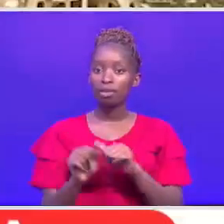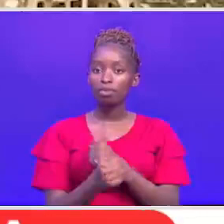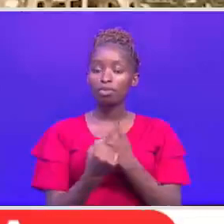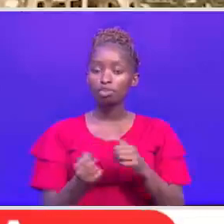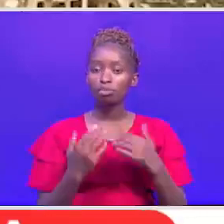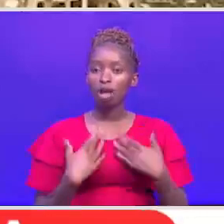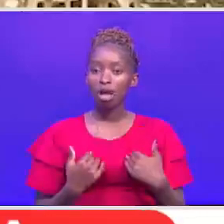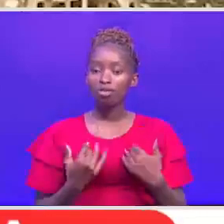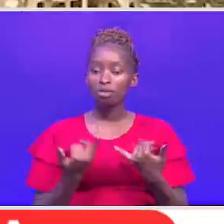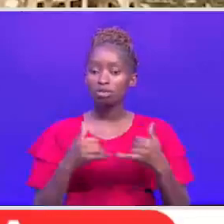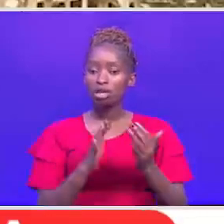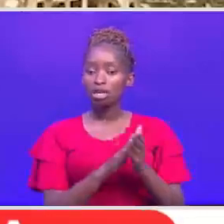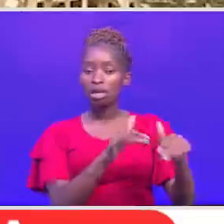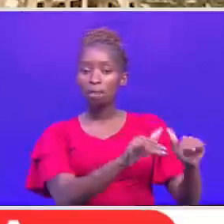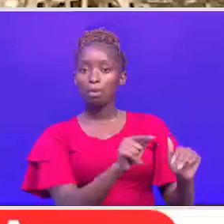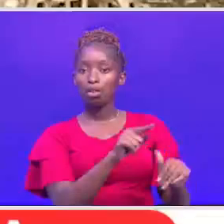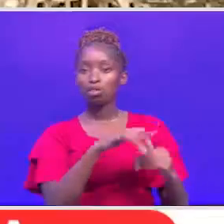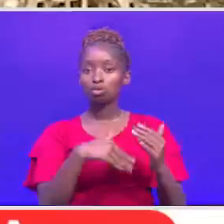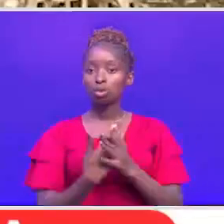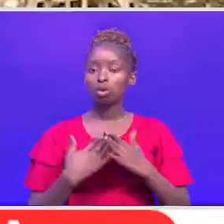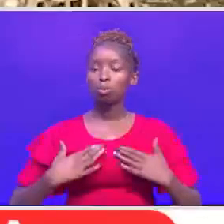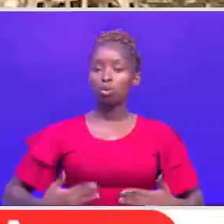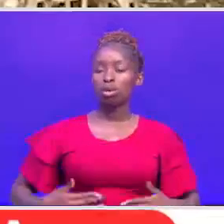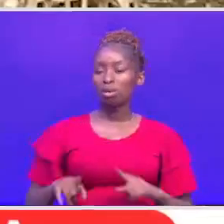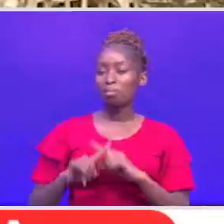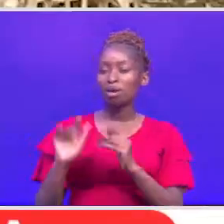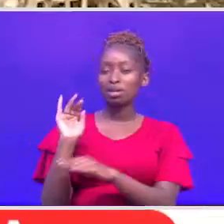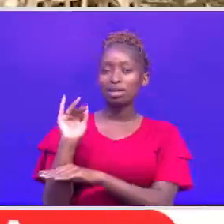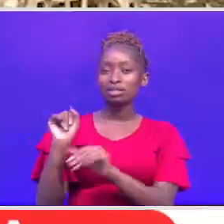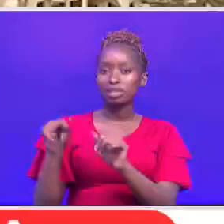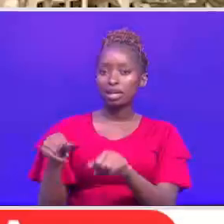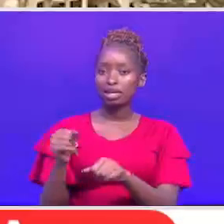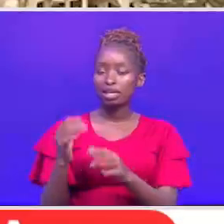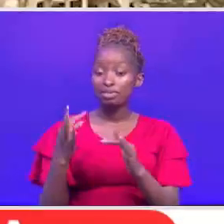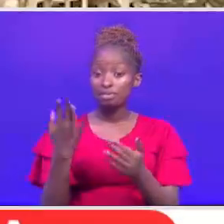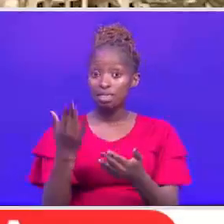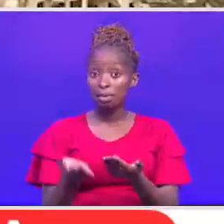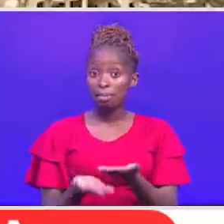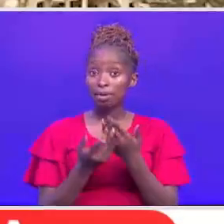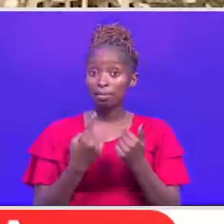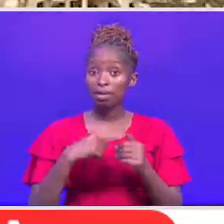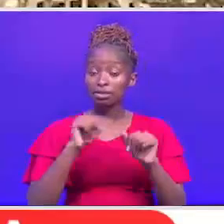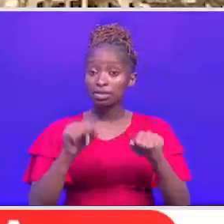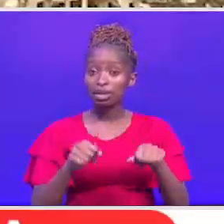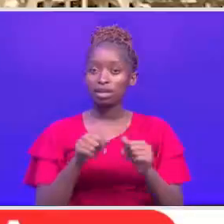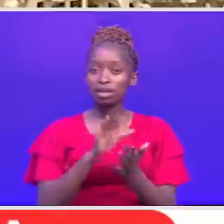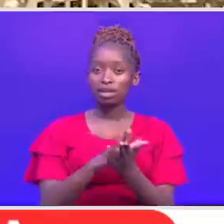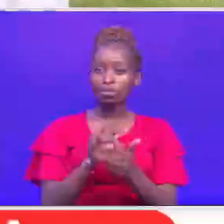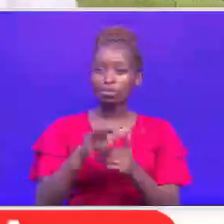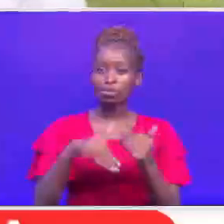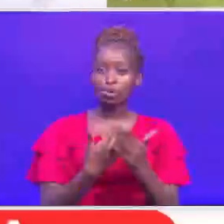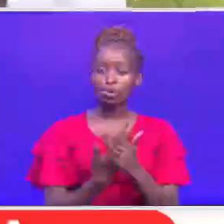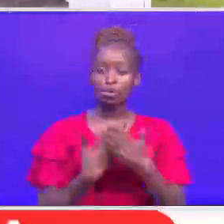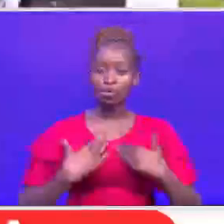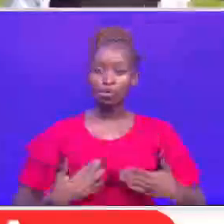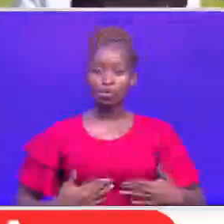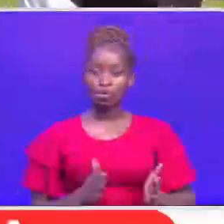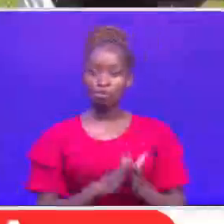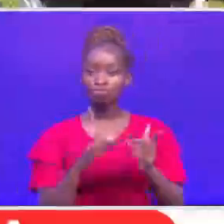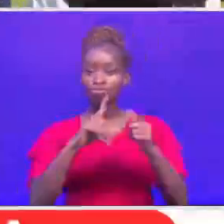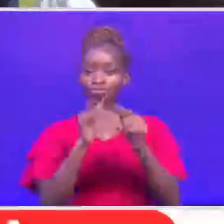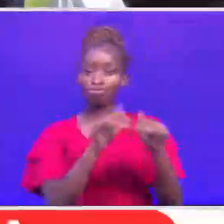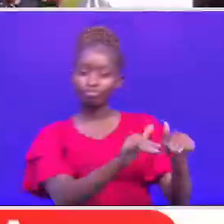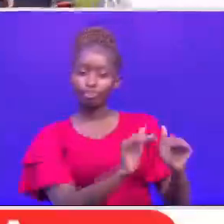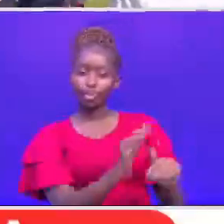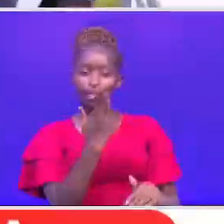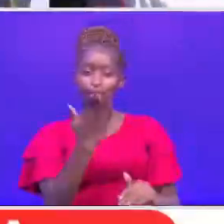miili, pengine niwaachie. Lakini ningeomba watusaidie, tustiri hiyo miili, tupumzike roho zetu. Mwanapatholojia wa